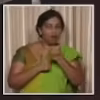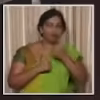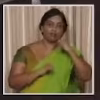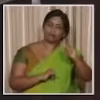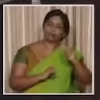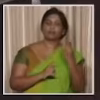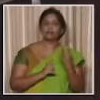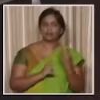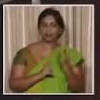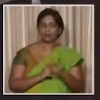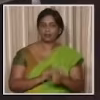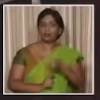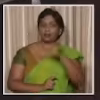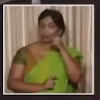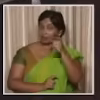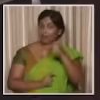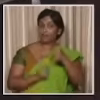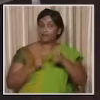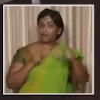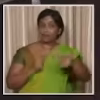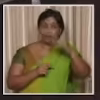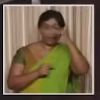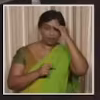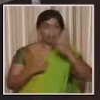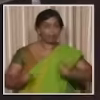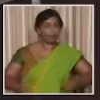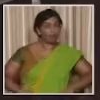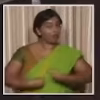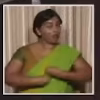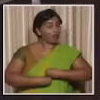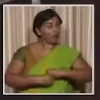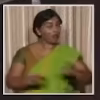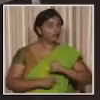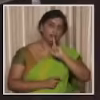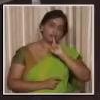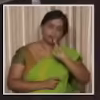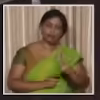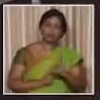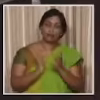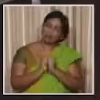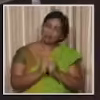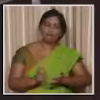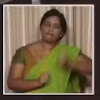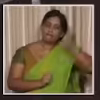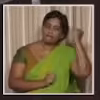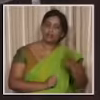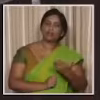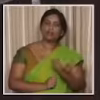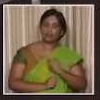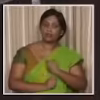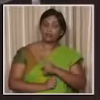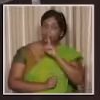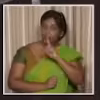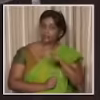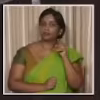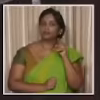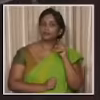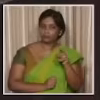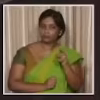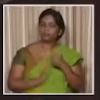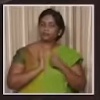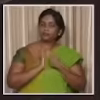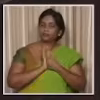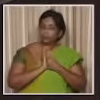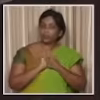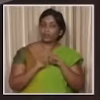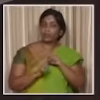එන්න තමුන්නාස්සක විපක්ෂ නායකගේ කලිසම ගැලවෙන්න කියන්න මම ඕන මඩෙන් නම් මඩෙන් එන්න මම ඔබතුමාට කිව්වා බොහොම